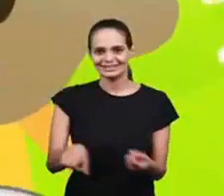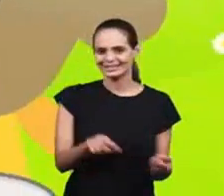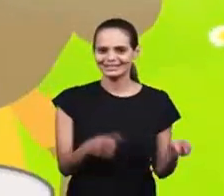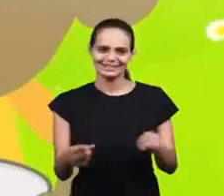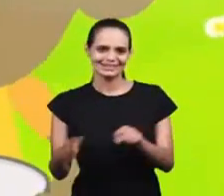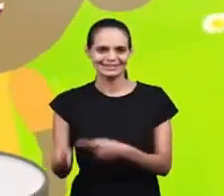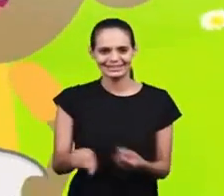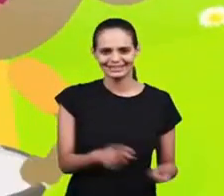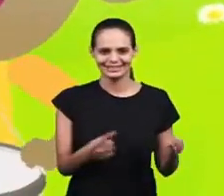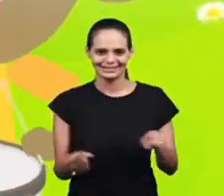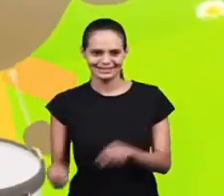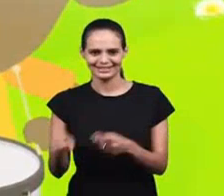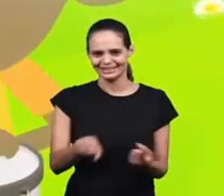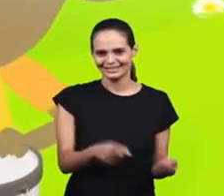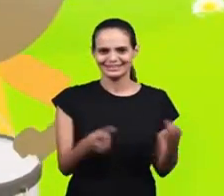Jesus.